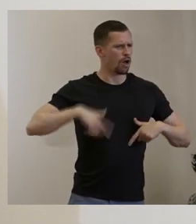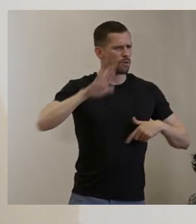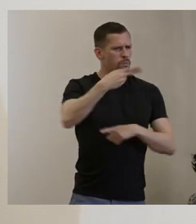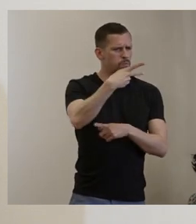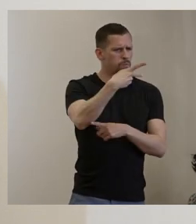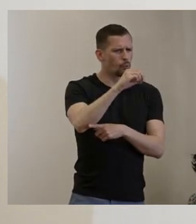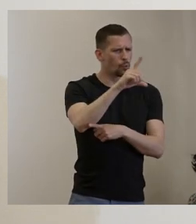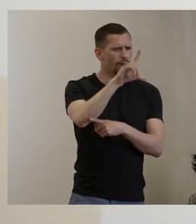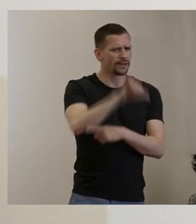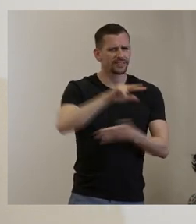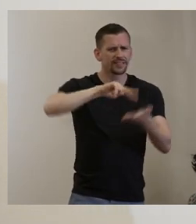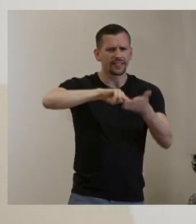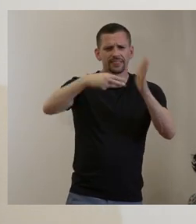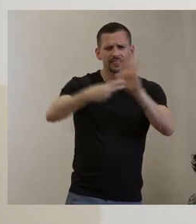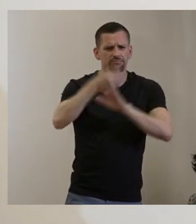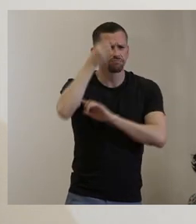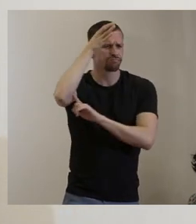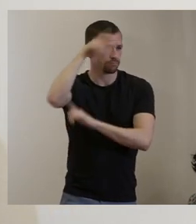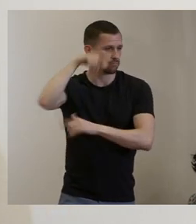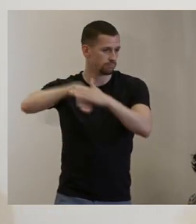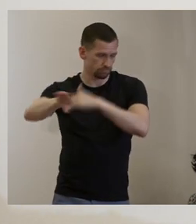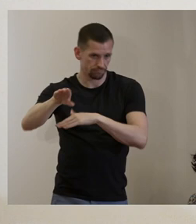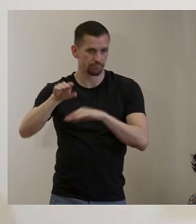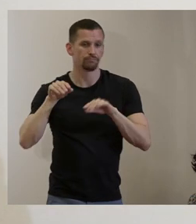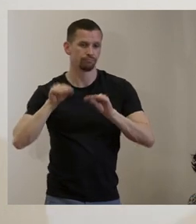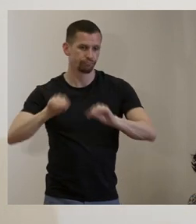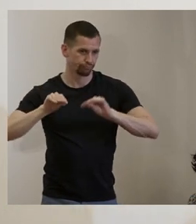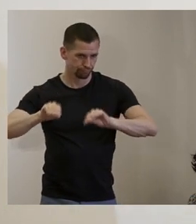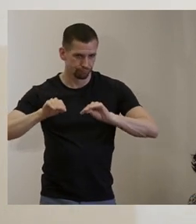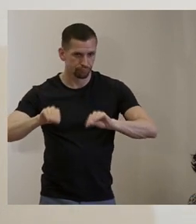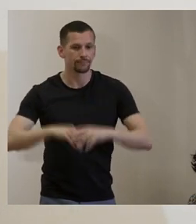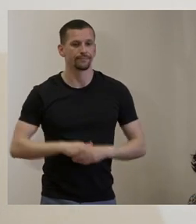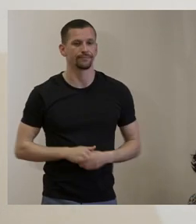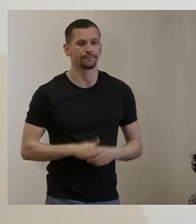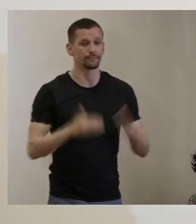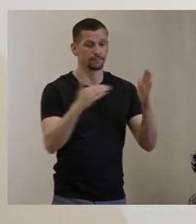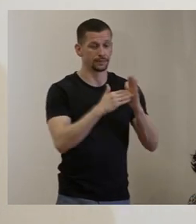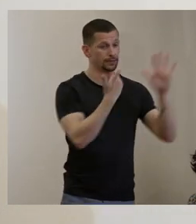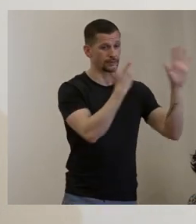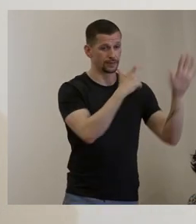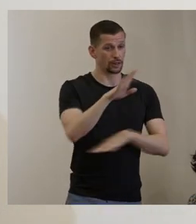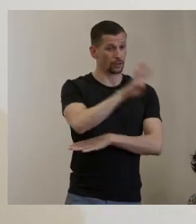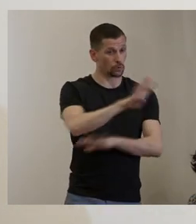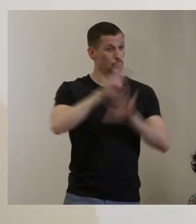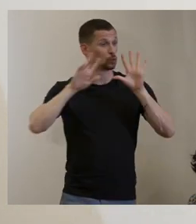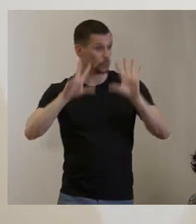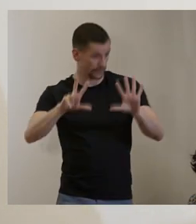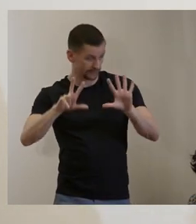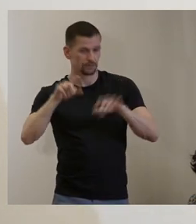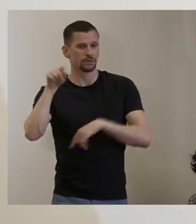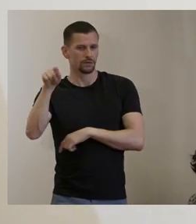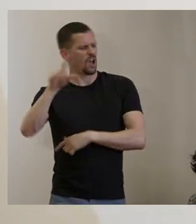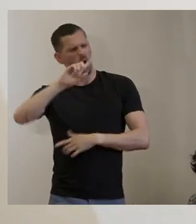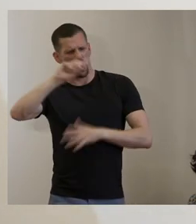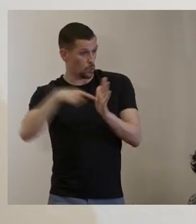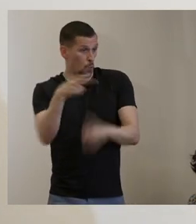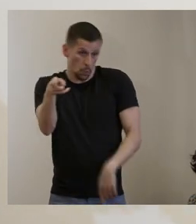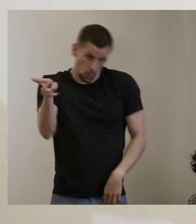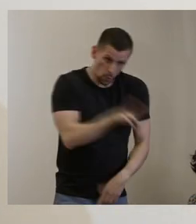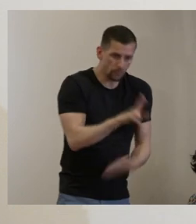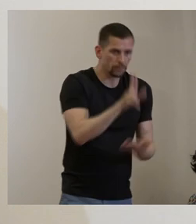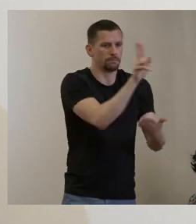Il reprend ses activités artistiques en 1798 et pendant l'Empire, il va peindre. Et en